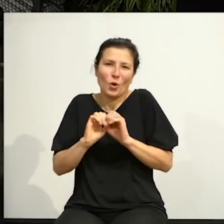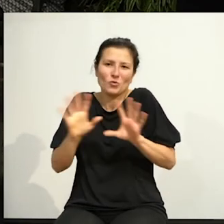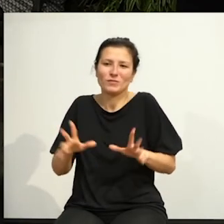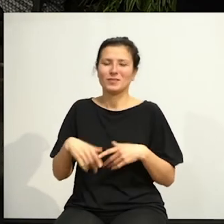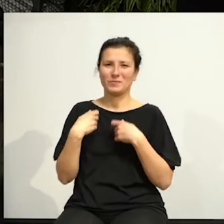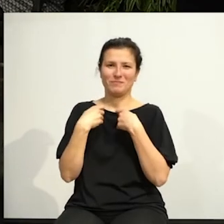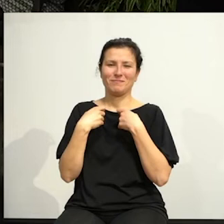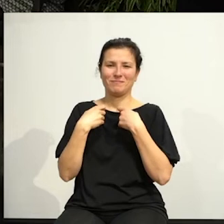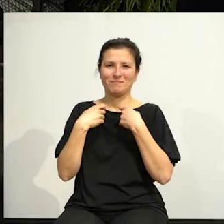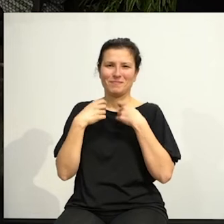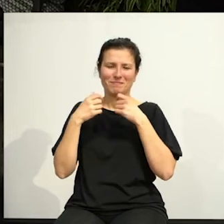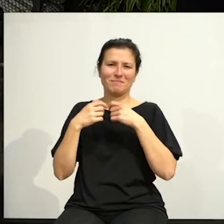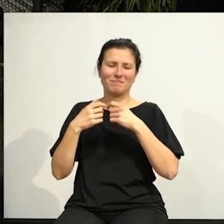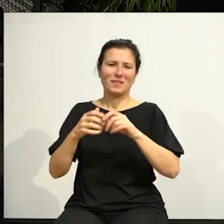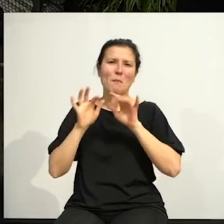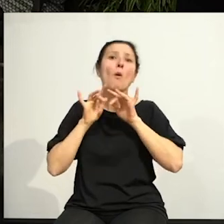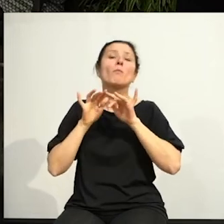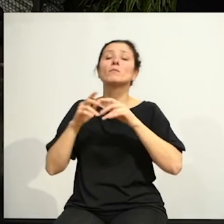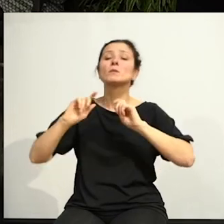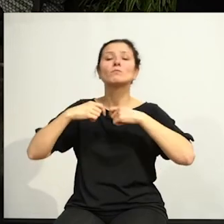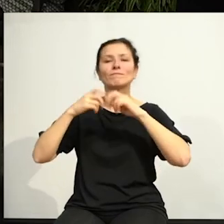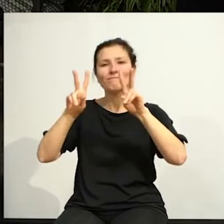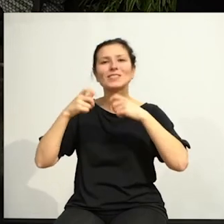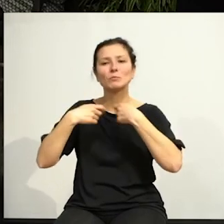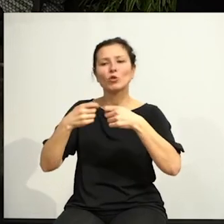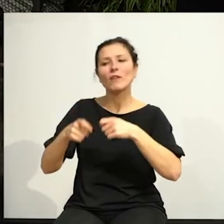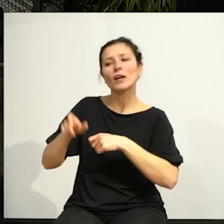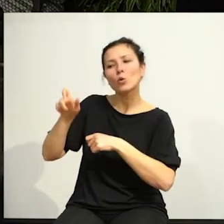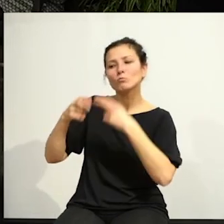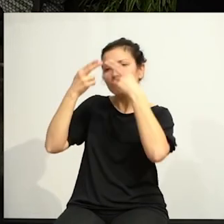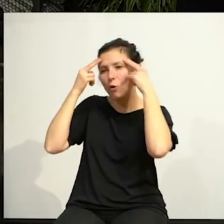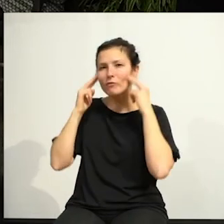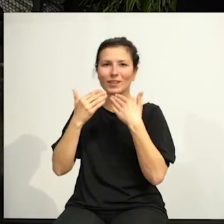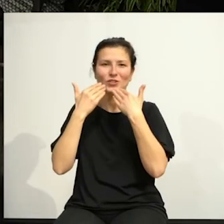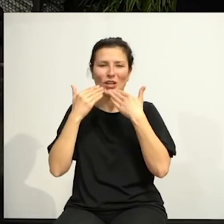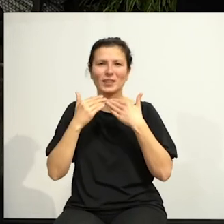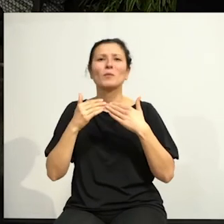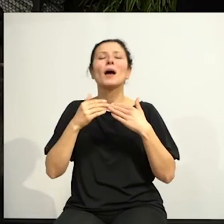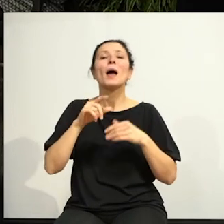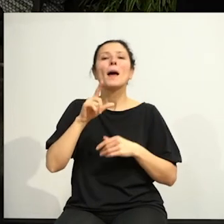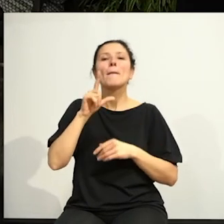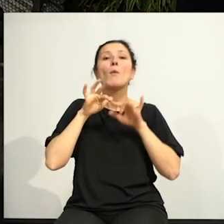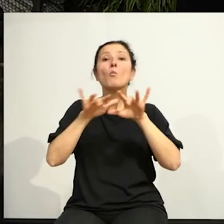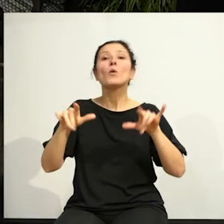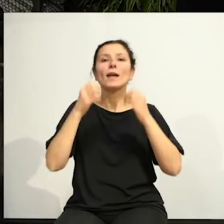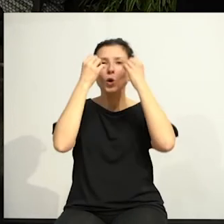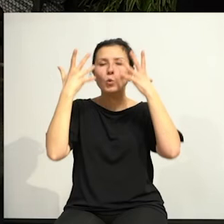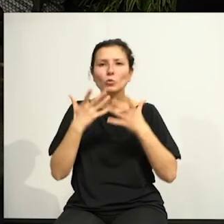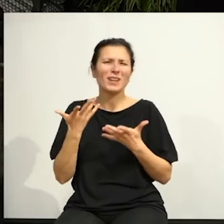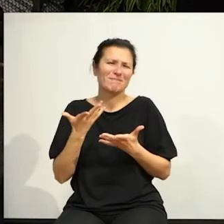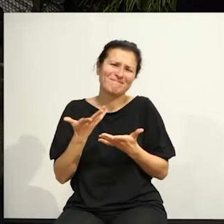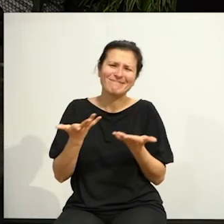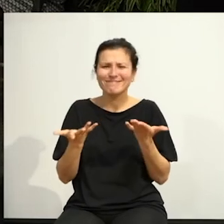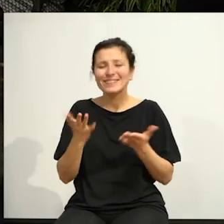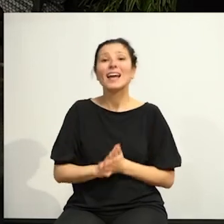Norwida przez popkulturę może się wydawać dosyć kontrowersyjne, natomiast ja przejrzałem setki memów z różnymi poetami i